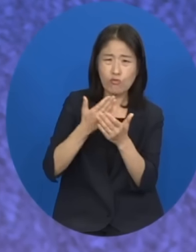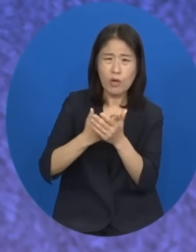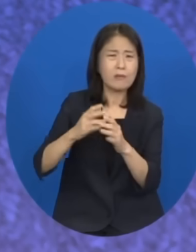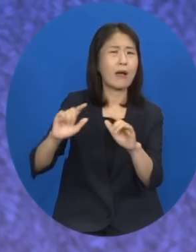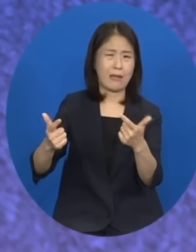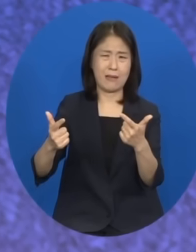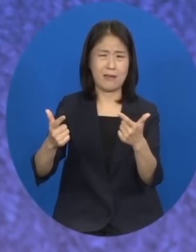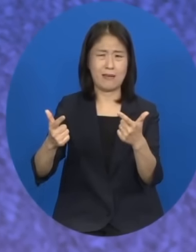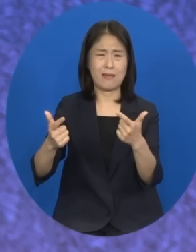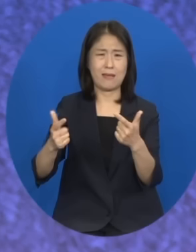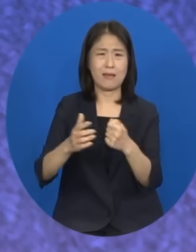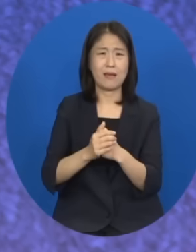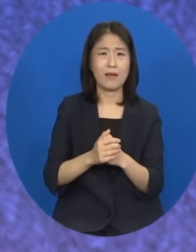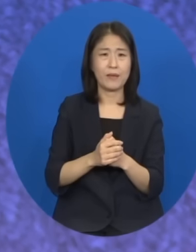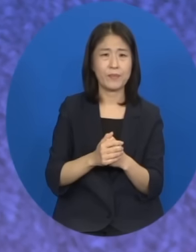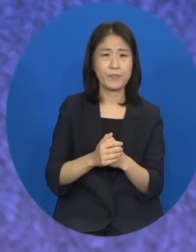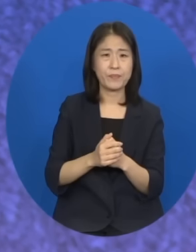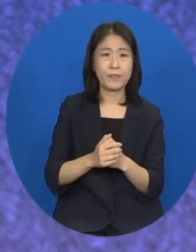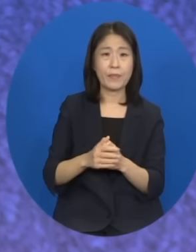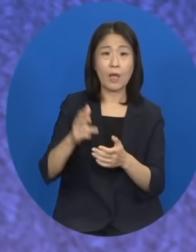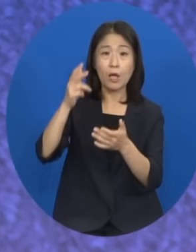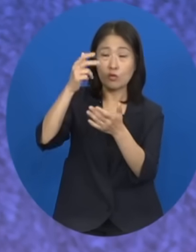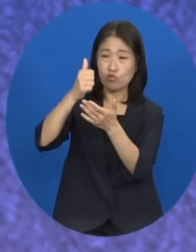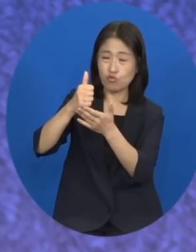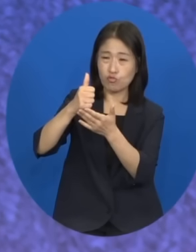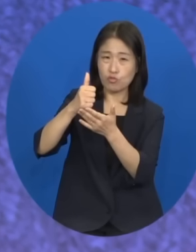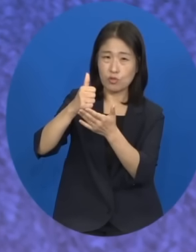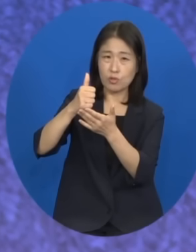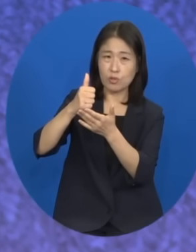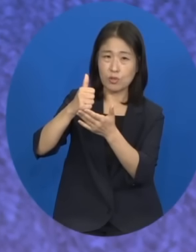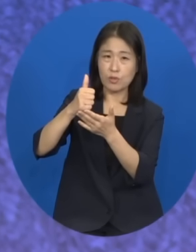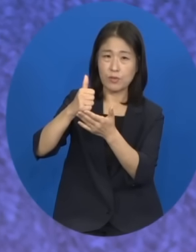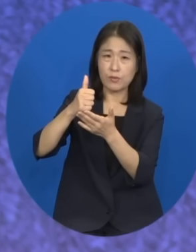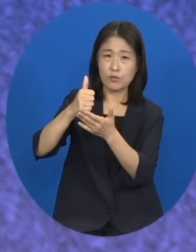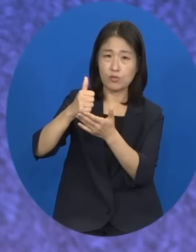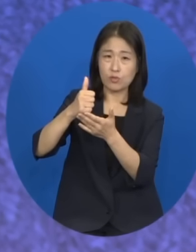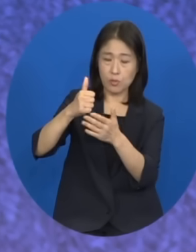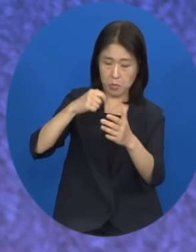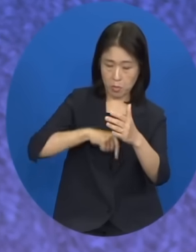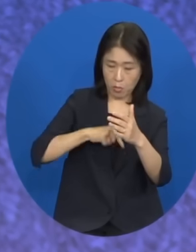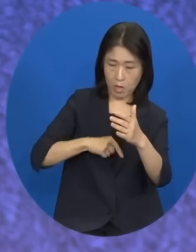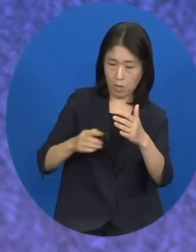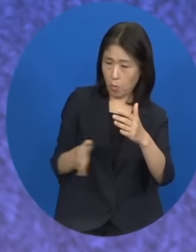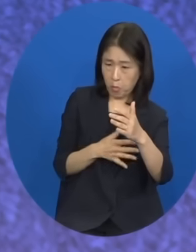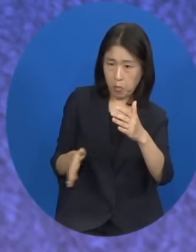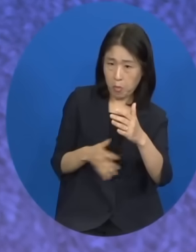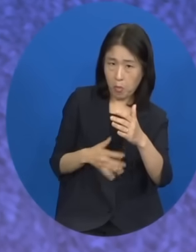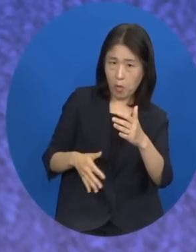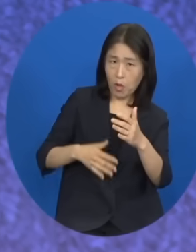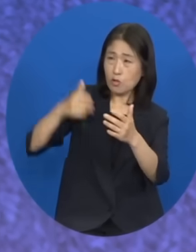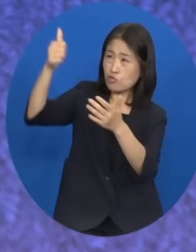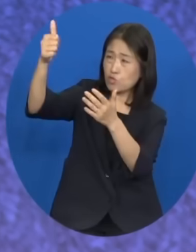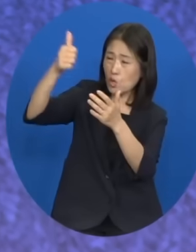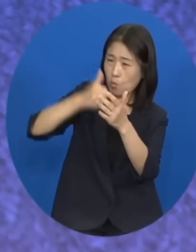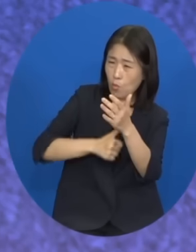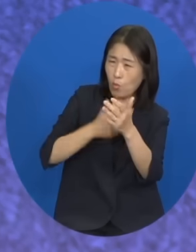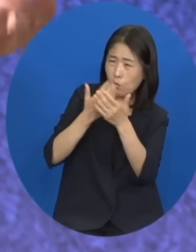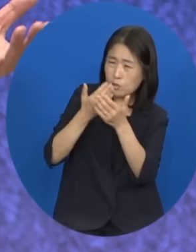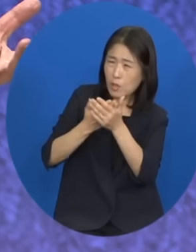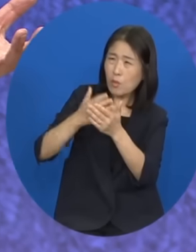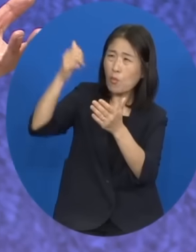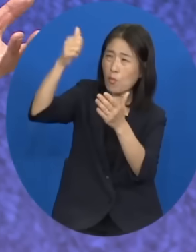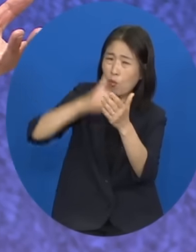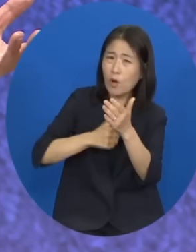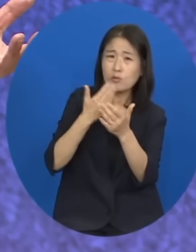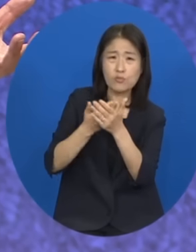주님이 우리 가운데 계시지 않는데 주님이 우리 가운데 오시는 일은 우리로서는 그렇게 주님이 하실지 안 하실지 알